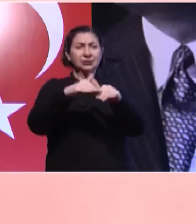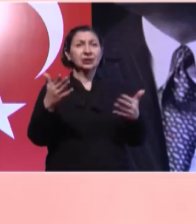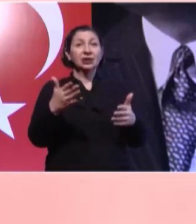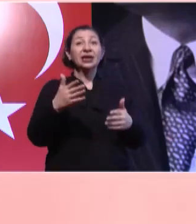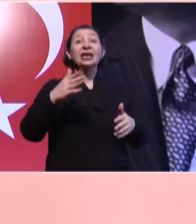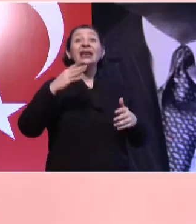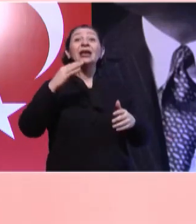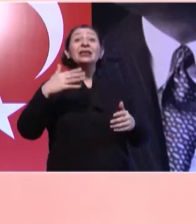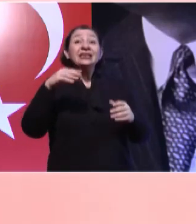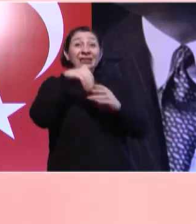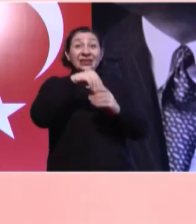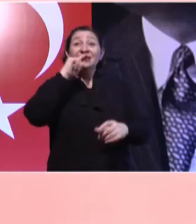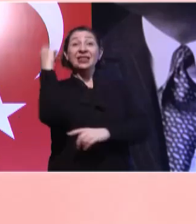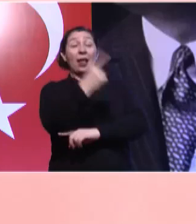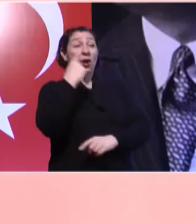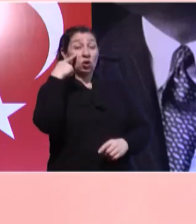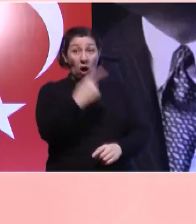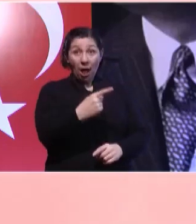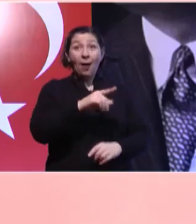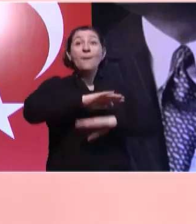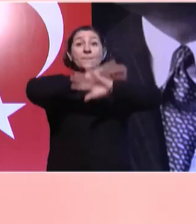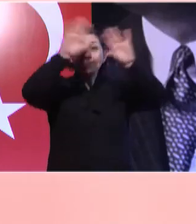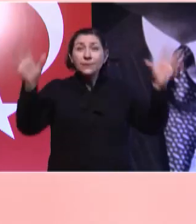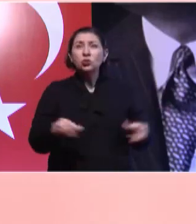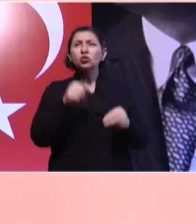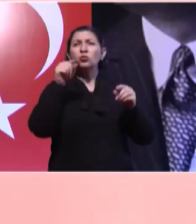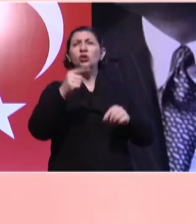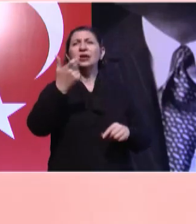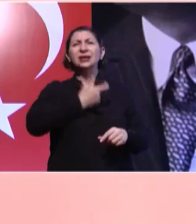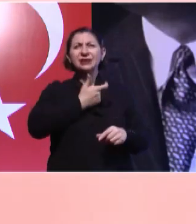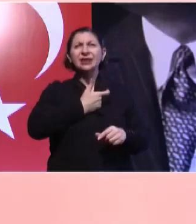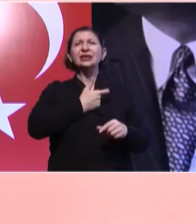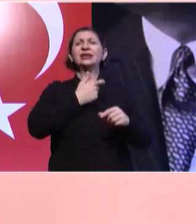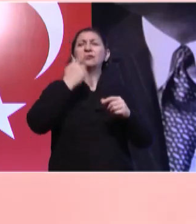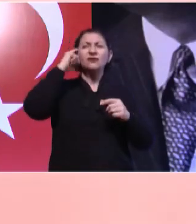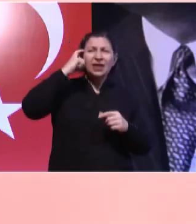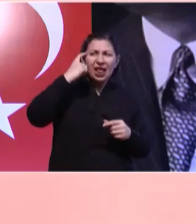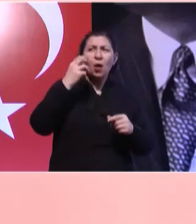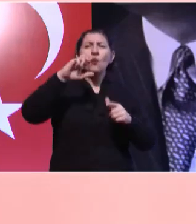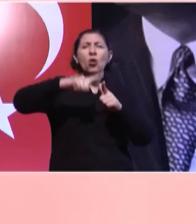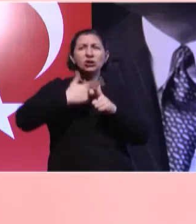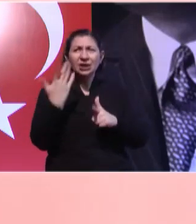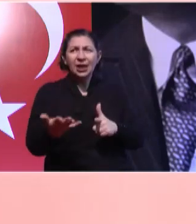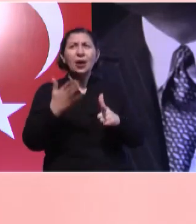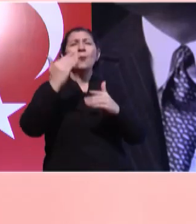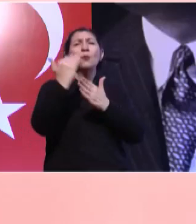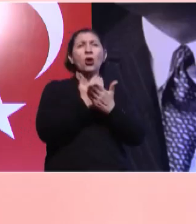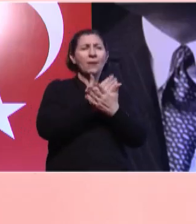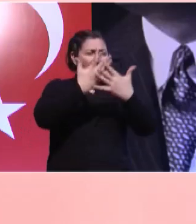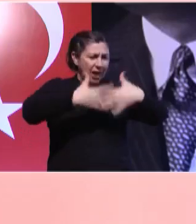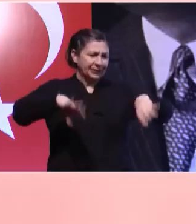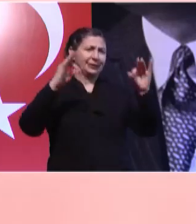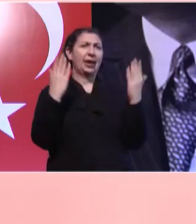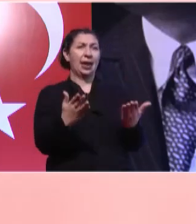Siyasi iradenin talimatına göre bütün olayları, yasaları, tasarıları, projeleri, programları